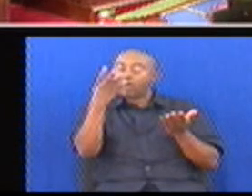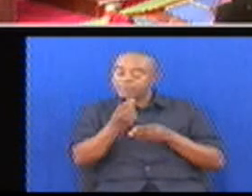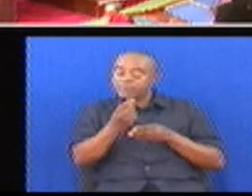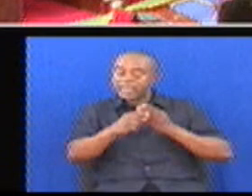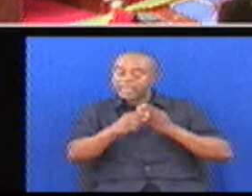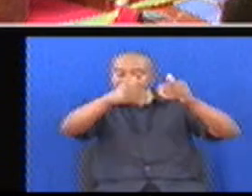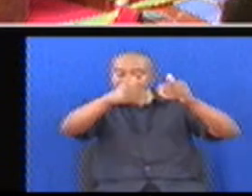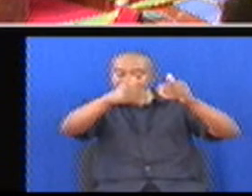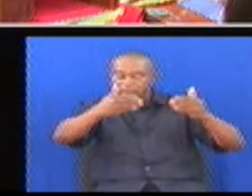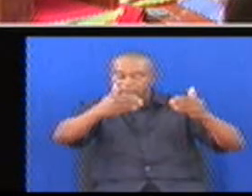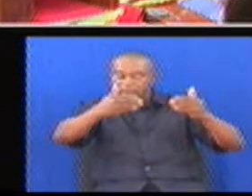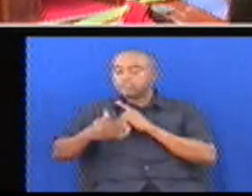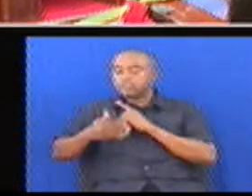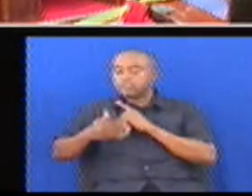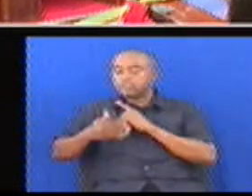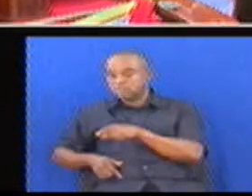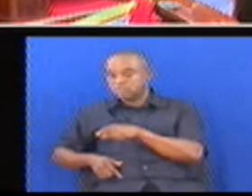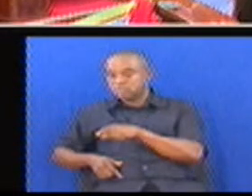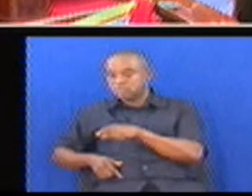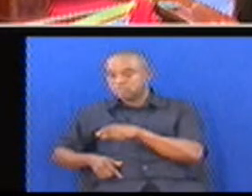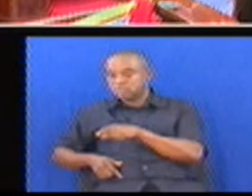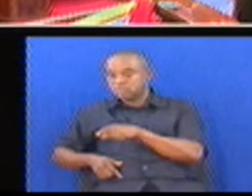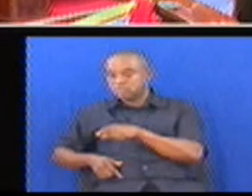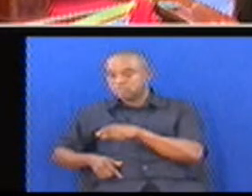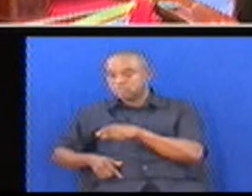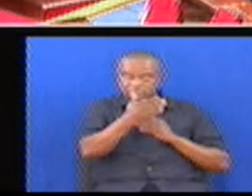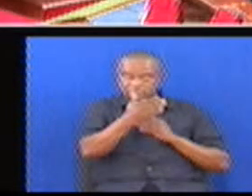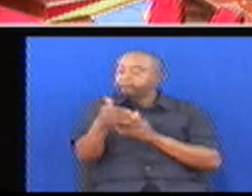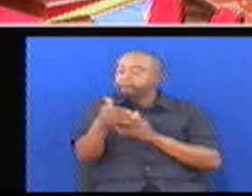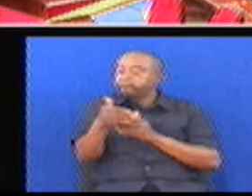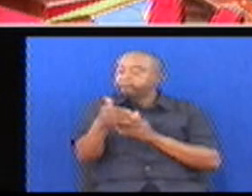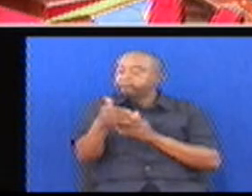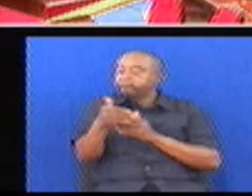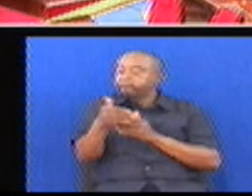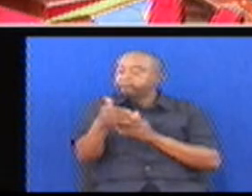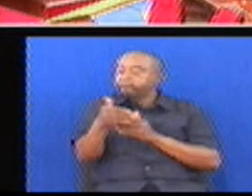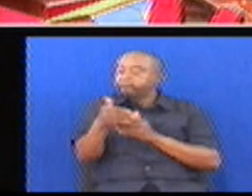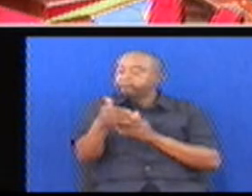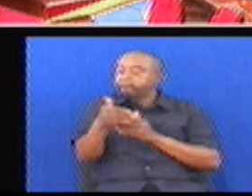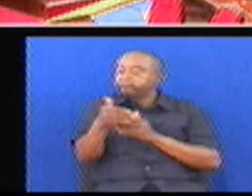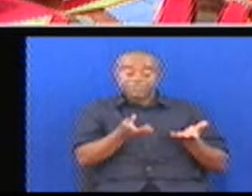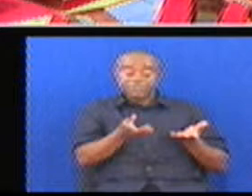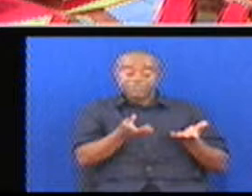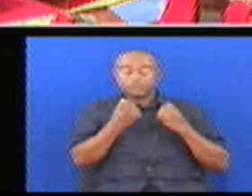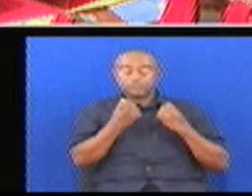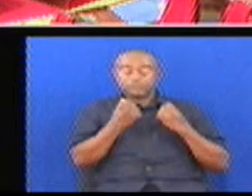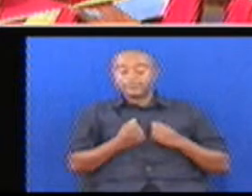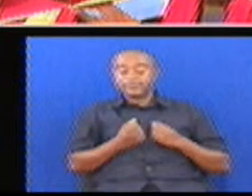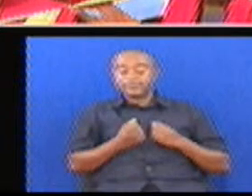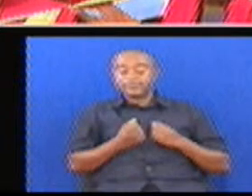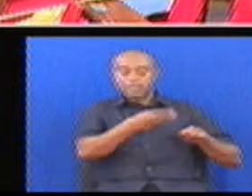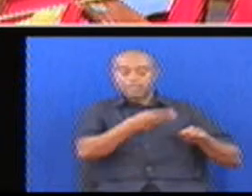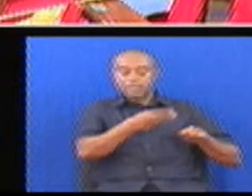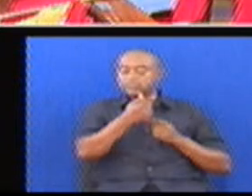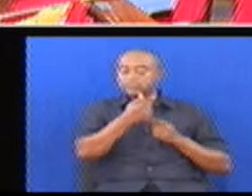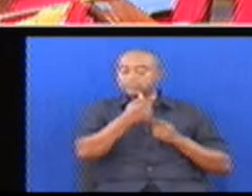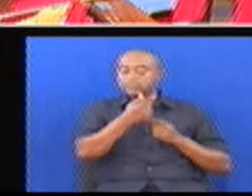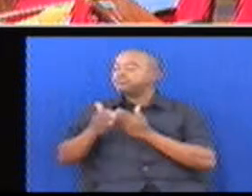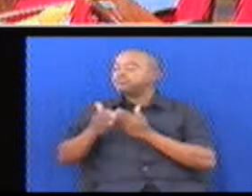border post, katika mipaka ya Tanzania na nchi jirani ambavyo vimeimarisha biashara baina ya Tanzania na nchi